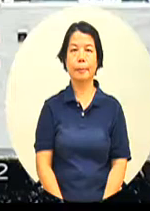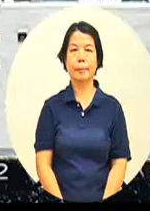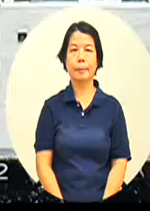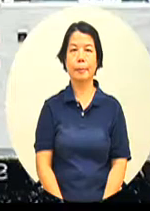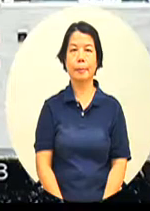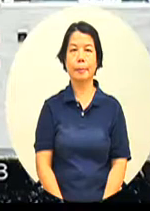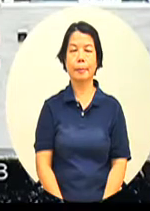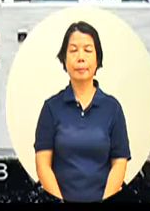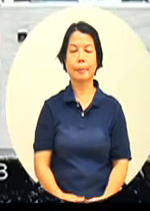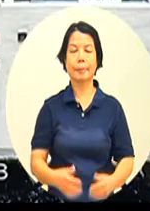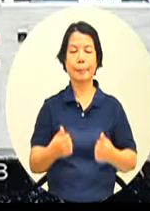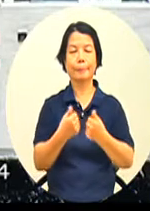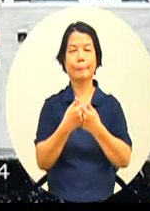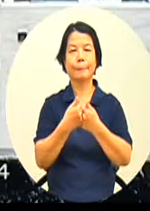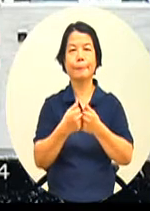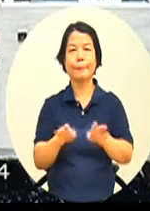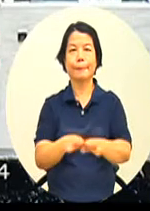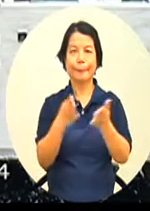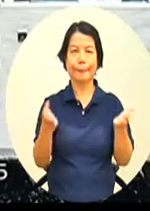好，宣布开会，